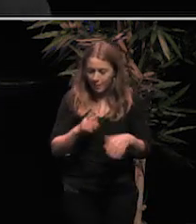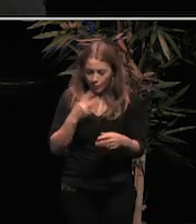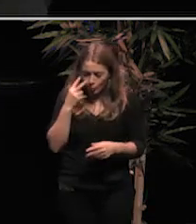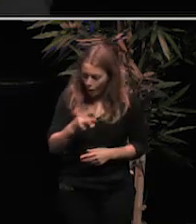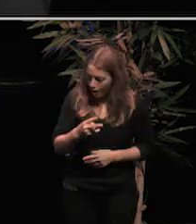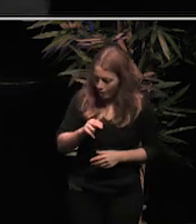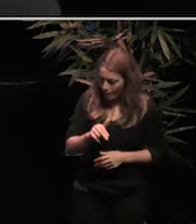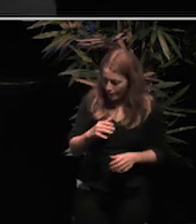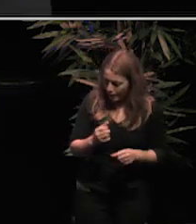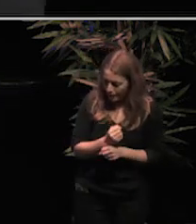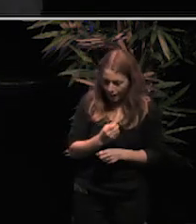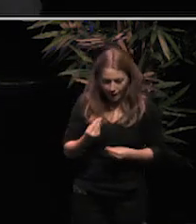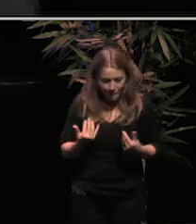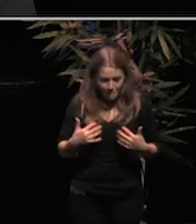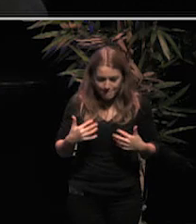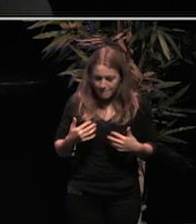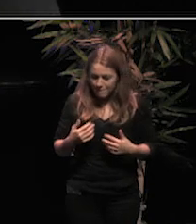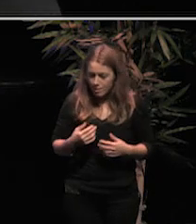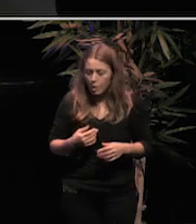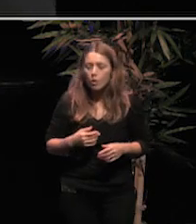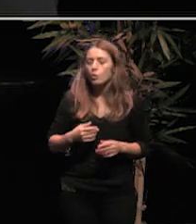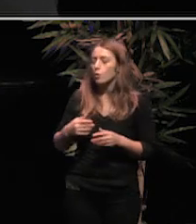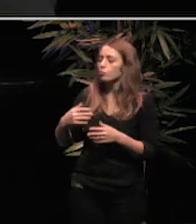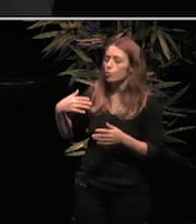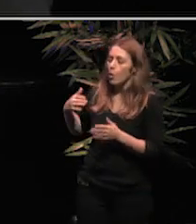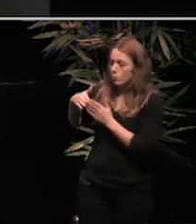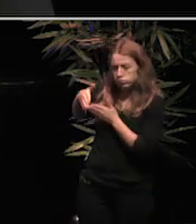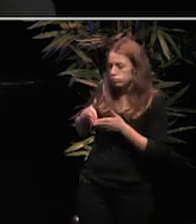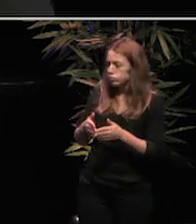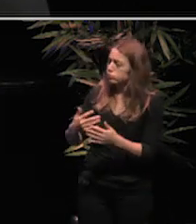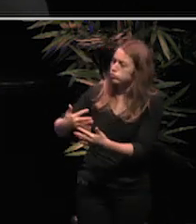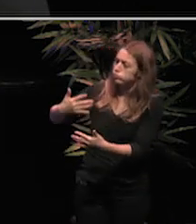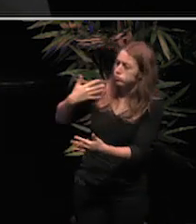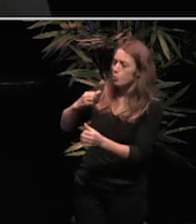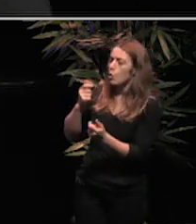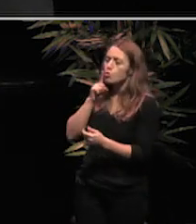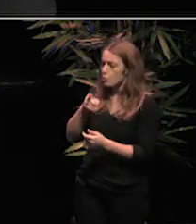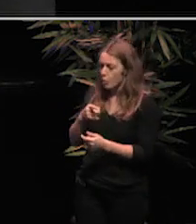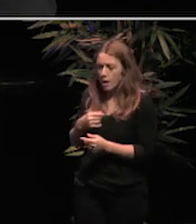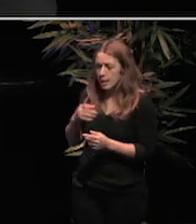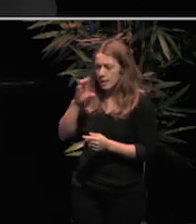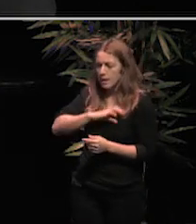que toute la course, vous avez essayé de le mettre de côté et puis de se concentrer sur, voilà, sur ce que vous avez à faire.